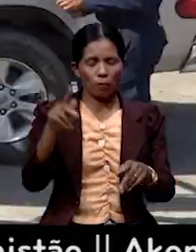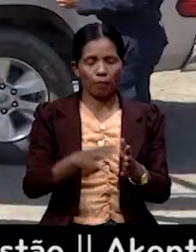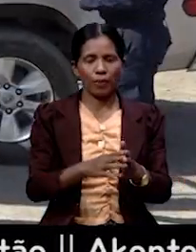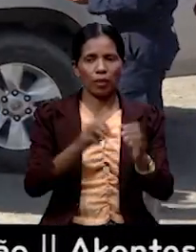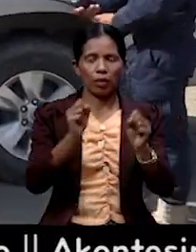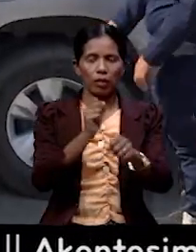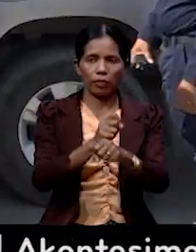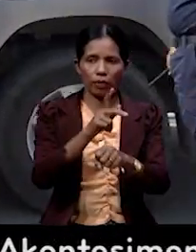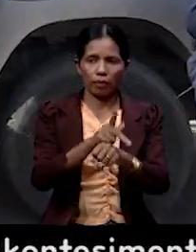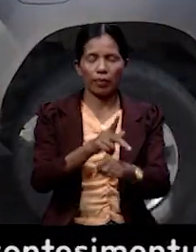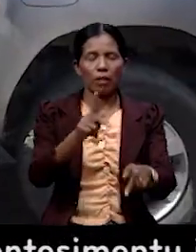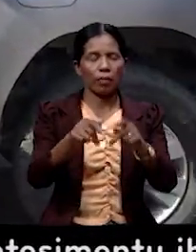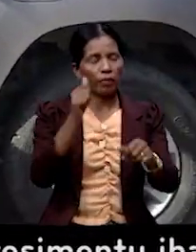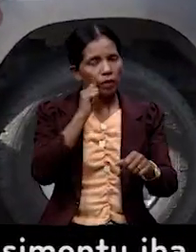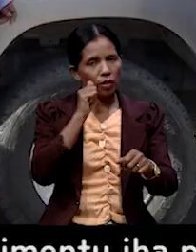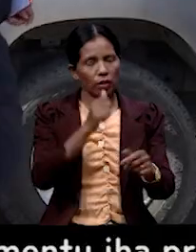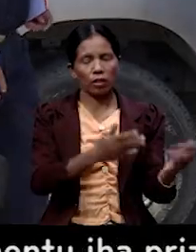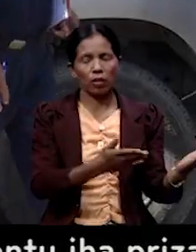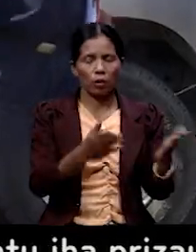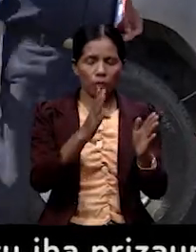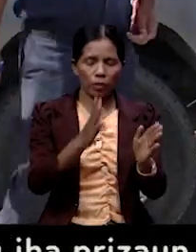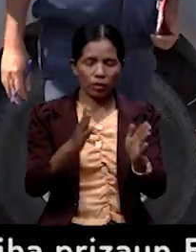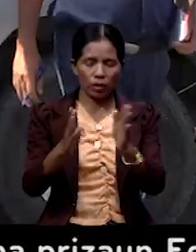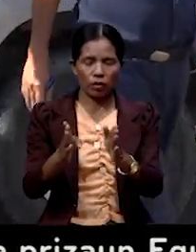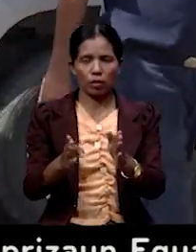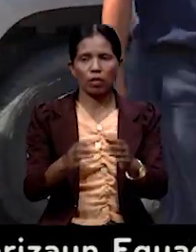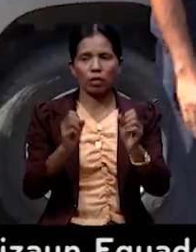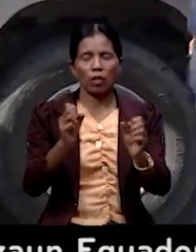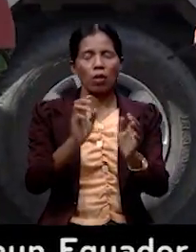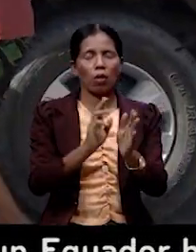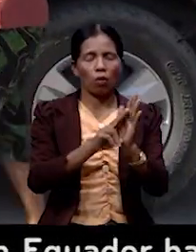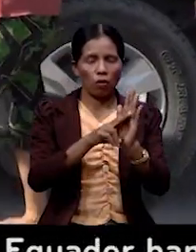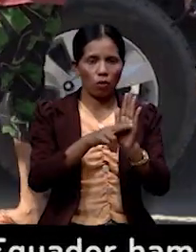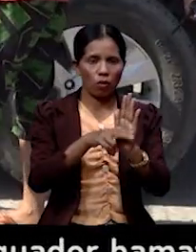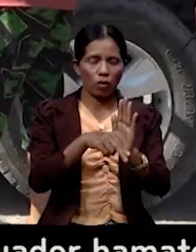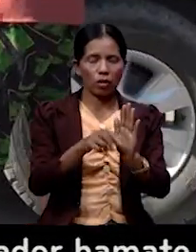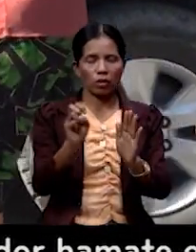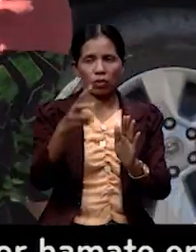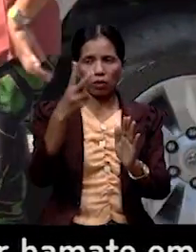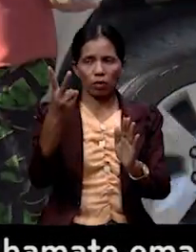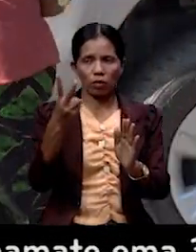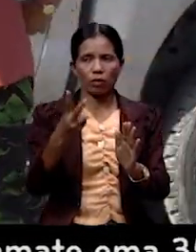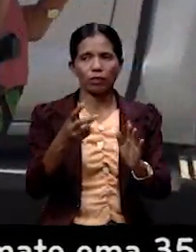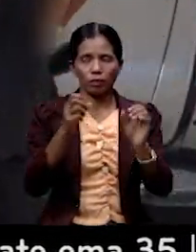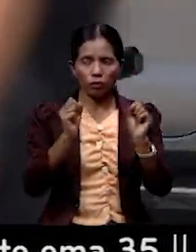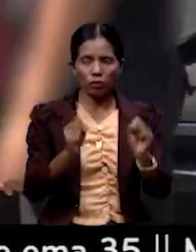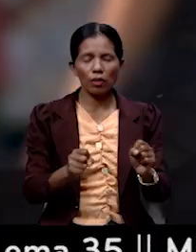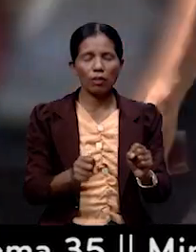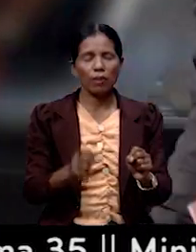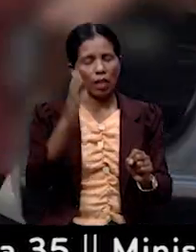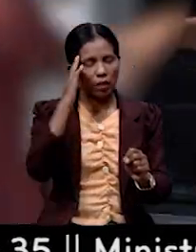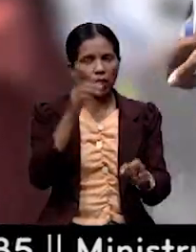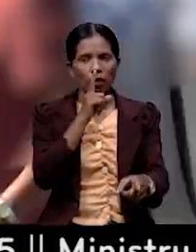emprego. Tamane sidadang vetone se submete ba proses identifikasaun durante orasan restin rua iha Squadra Polisi dong Alessu ho dibele hatene